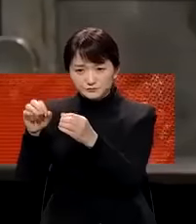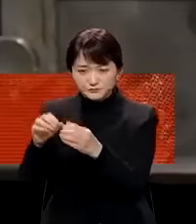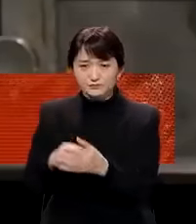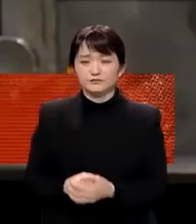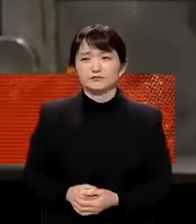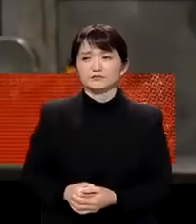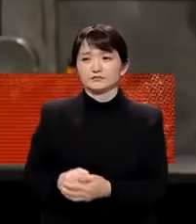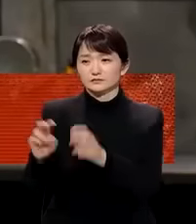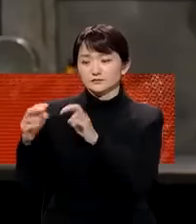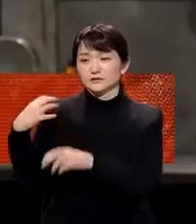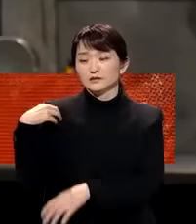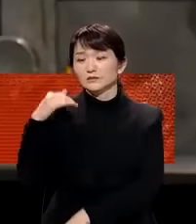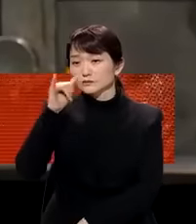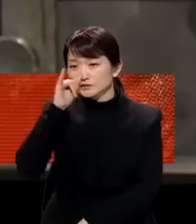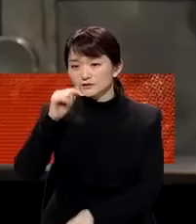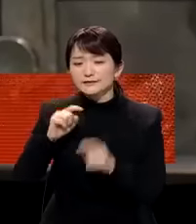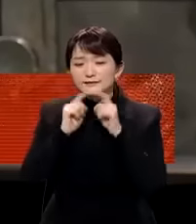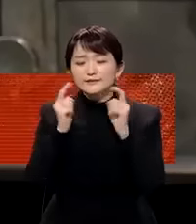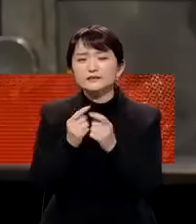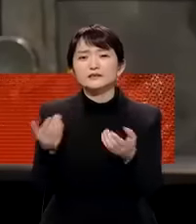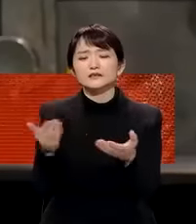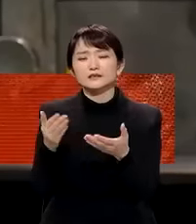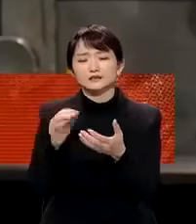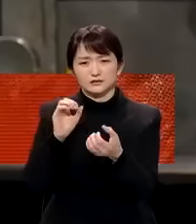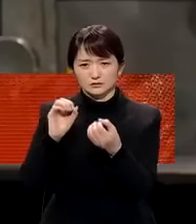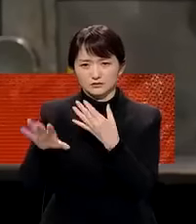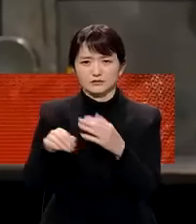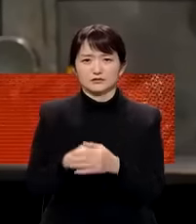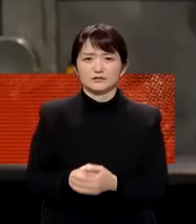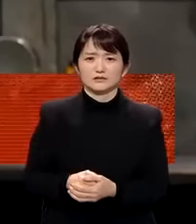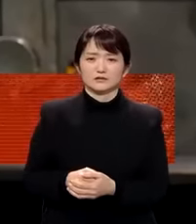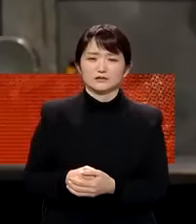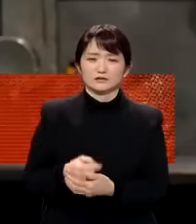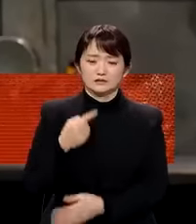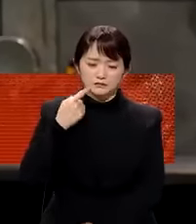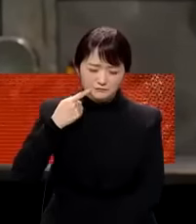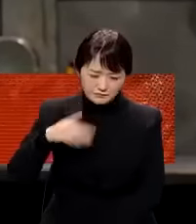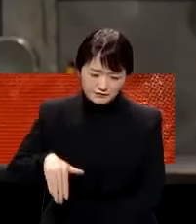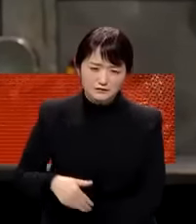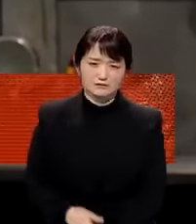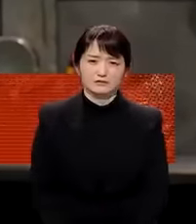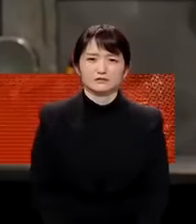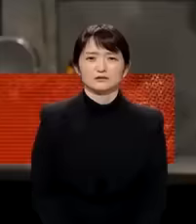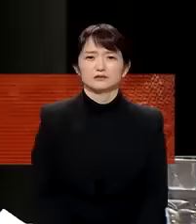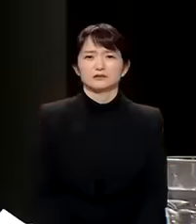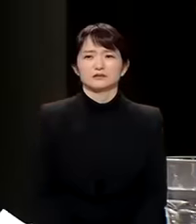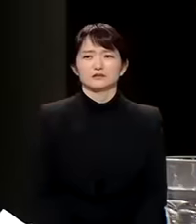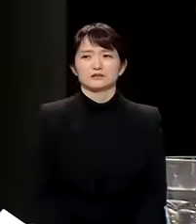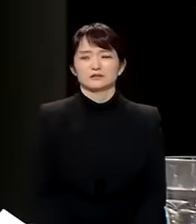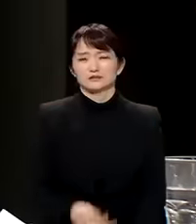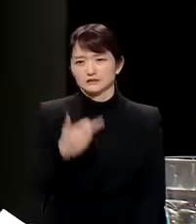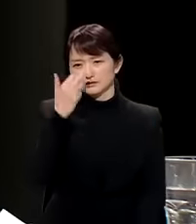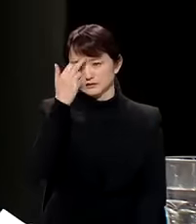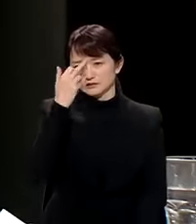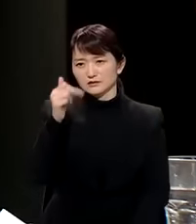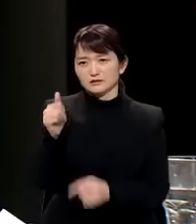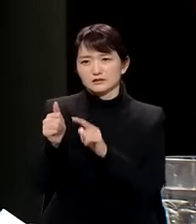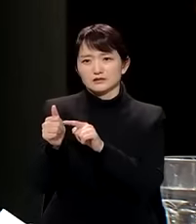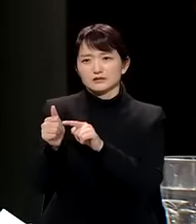개인적 일이지 우린 상관 없다라고 그렇게 답변하는 부분도 상당히 아쉬웠다고 합니다이 최모